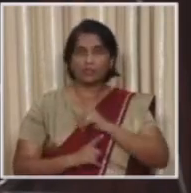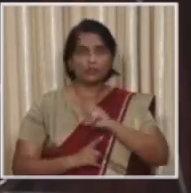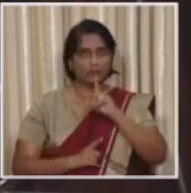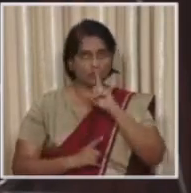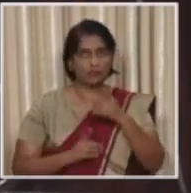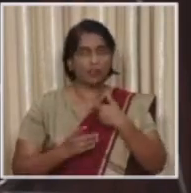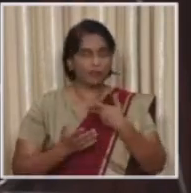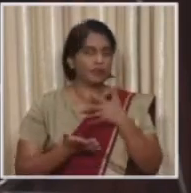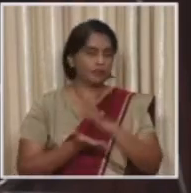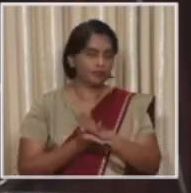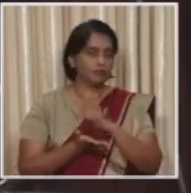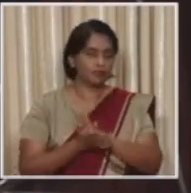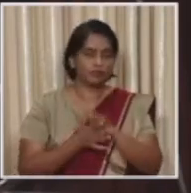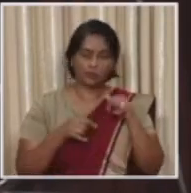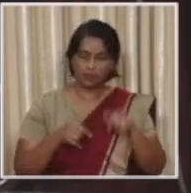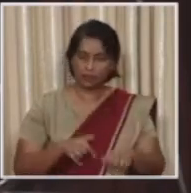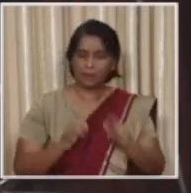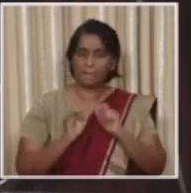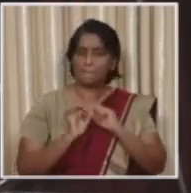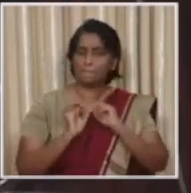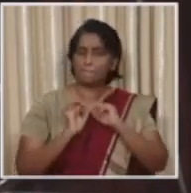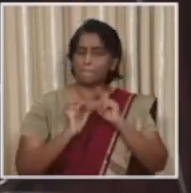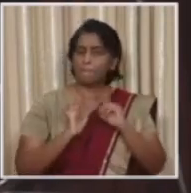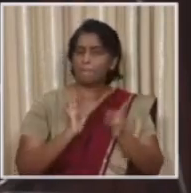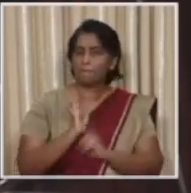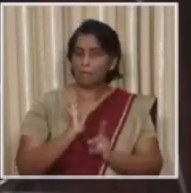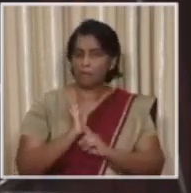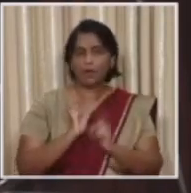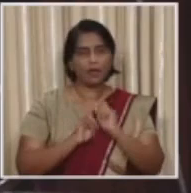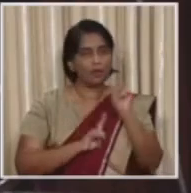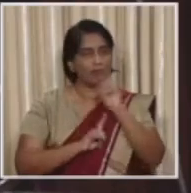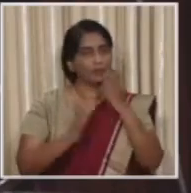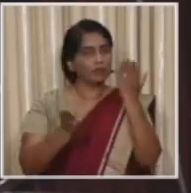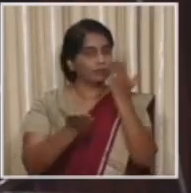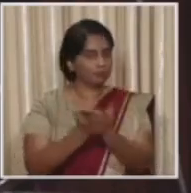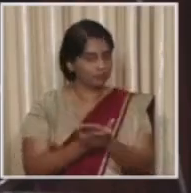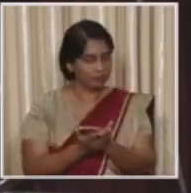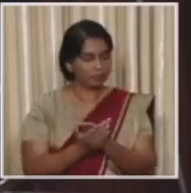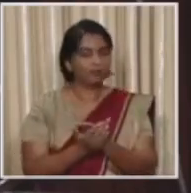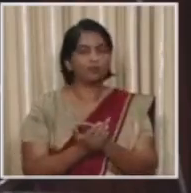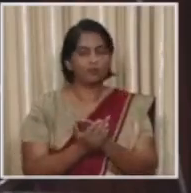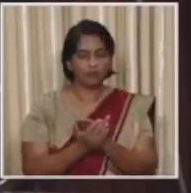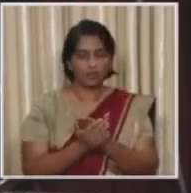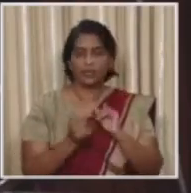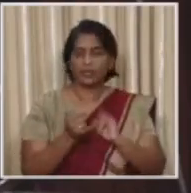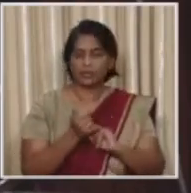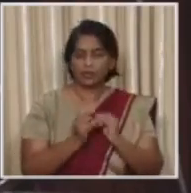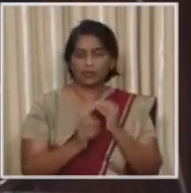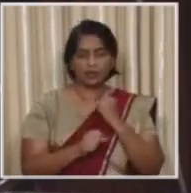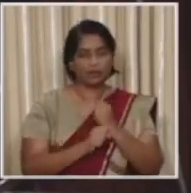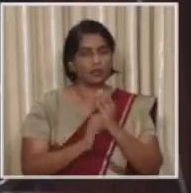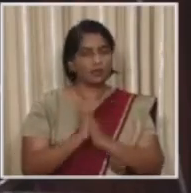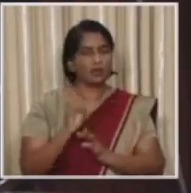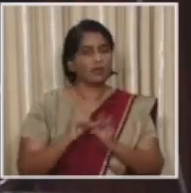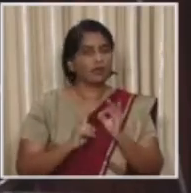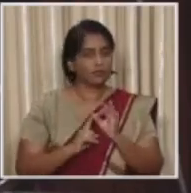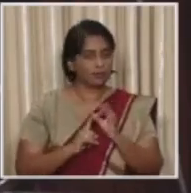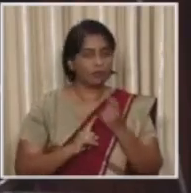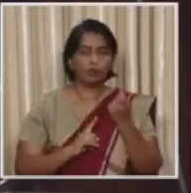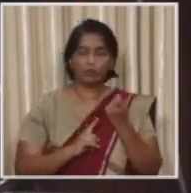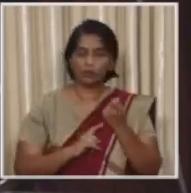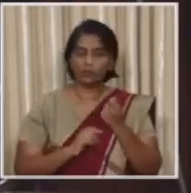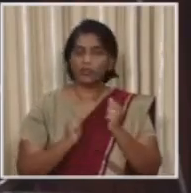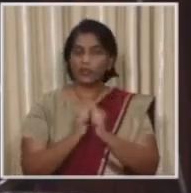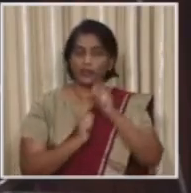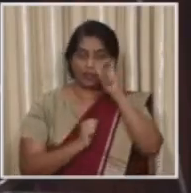අපි සතුටු වෙන ඇත්තටම අද මේ කෙටුම්පත පාර්ලිමේන්තුවට ඉදිරිපත් කිරීමට ශ්‍රියන් සිංහ රාජ්‍ය ඇමතිතුමා අද මුදල්